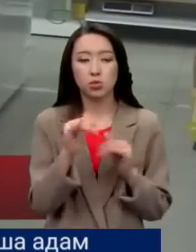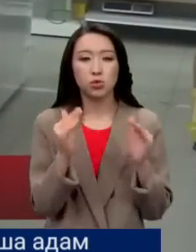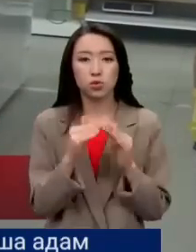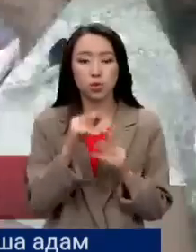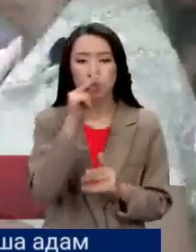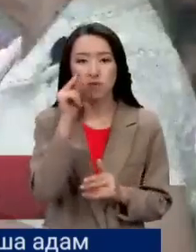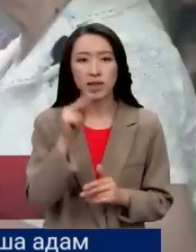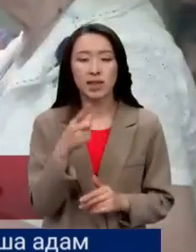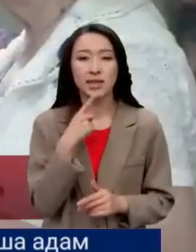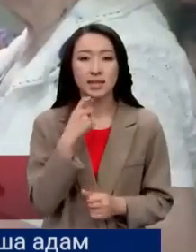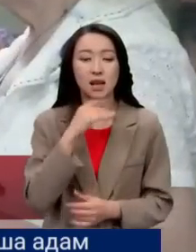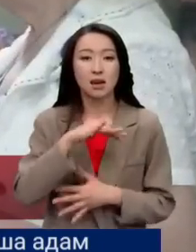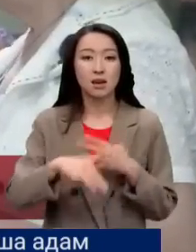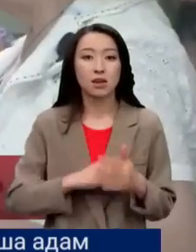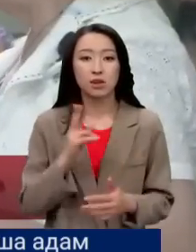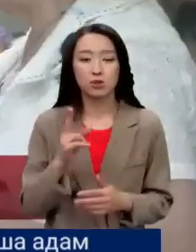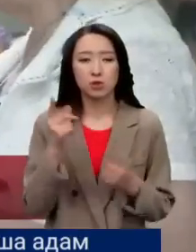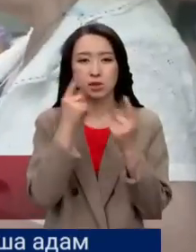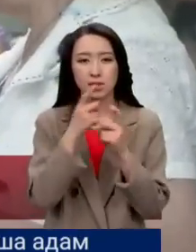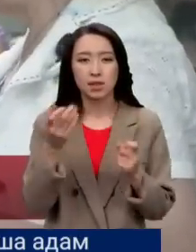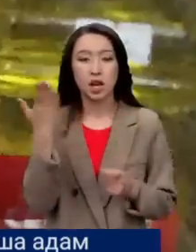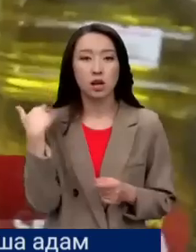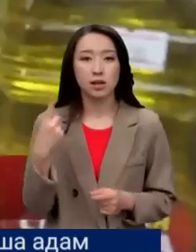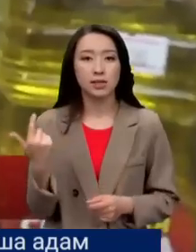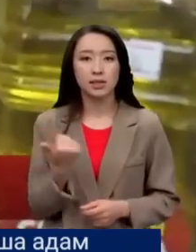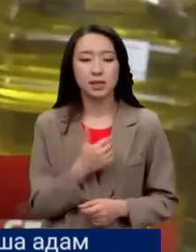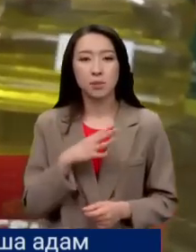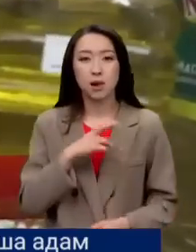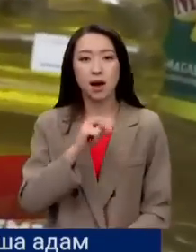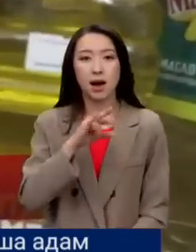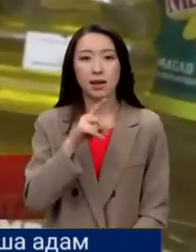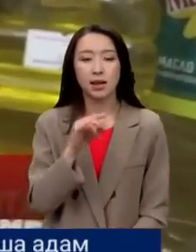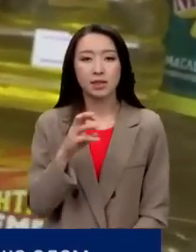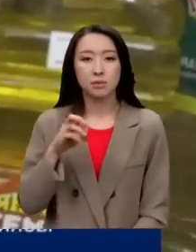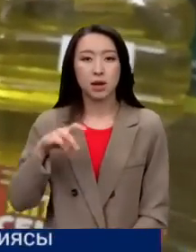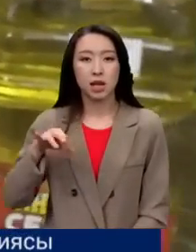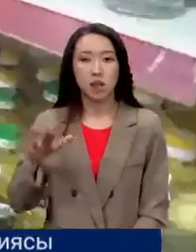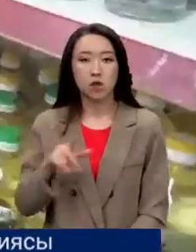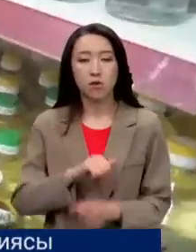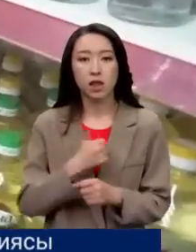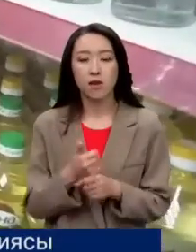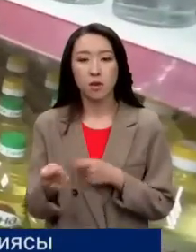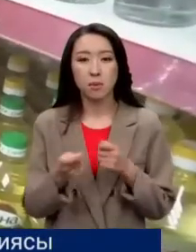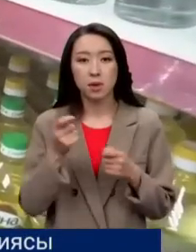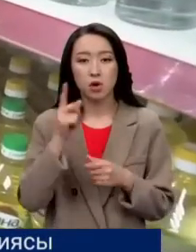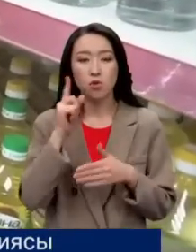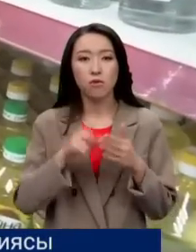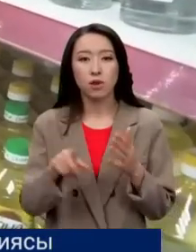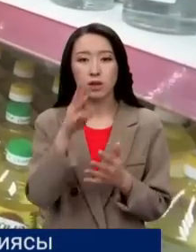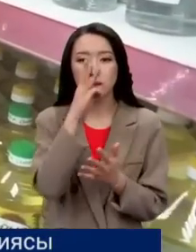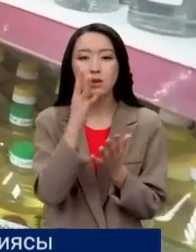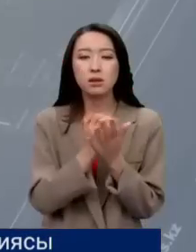виноваты в сахарном коллапсе, заявил на прошлой неделе премьер-министр Алихан Смаилов. Глава правительства уверен, что они зарабатывают